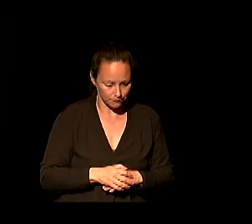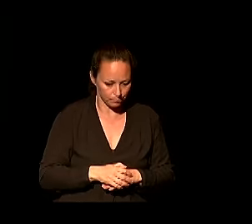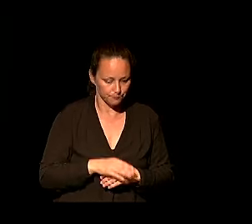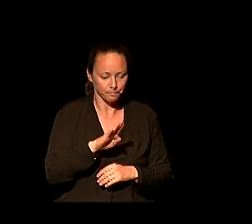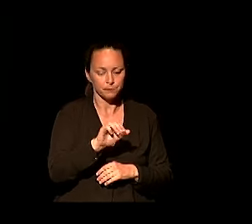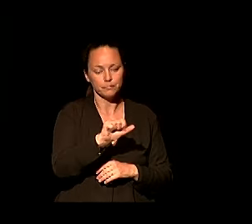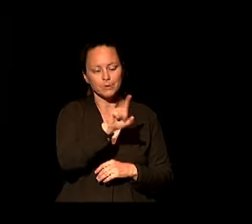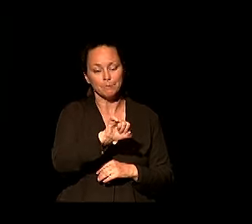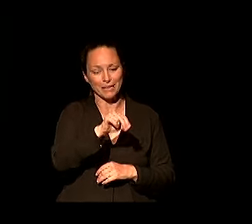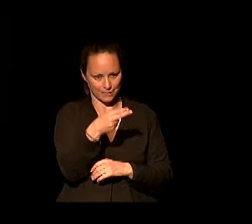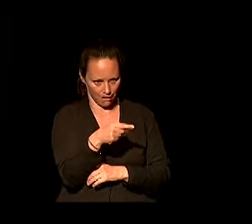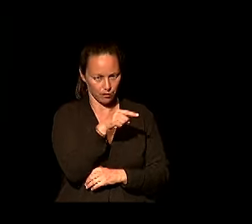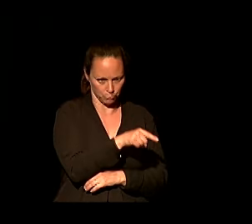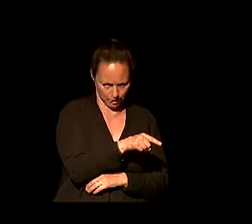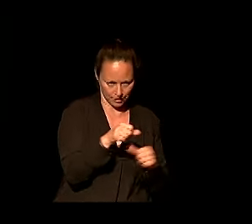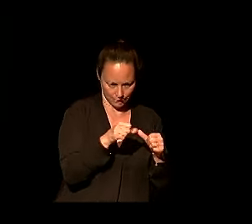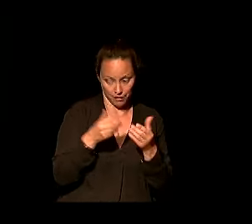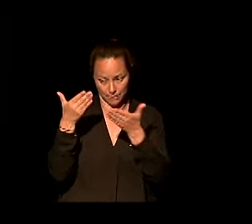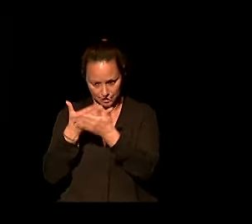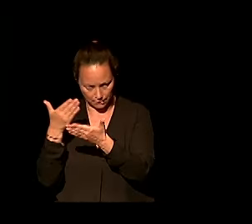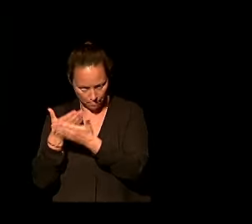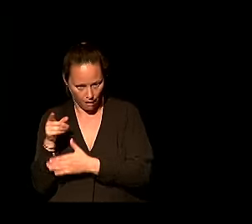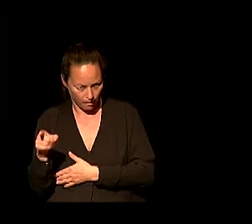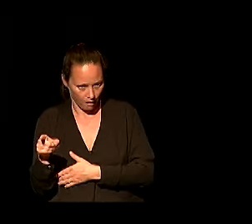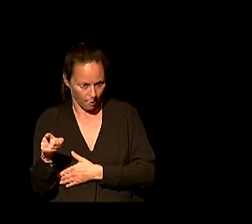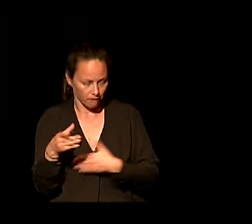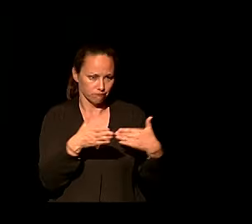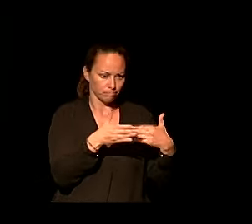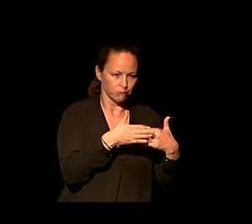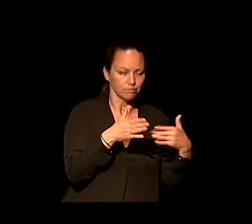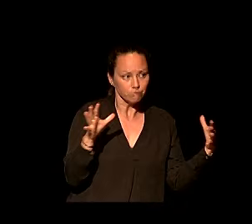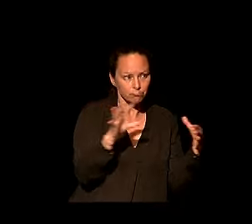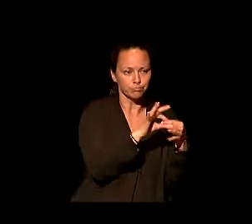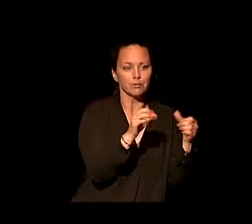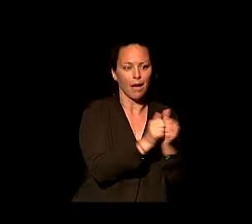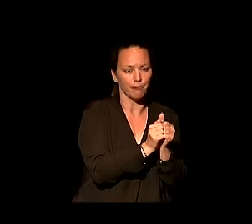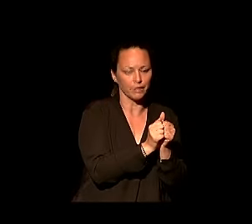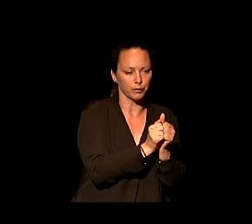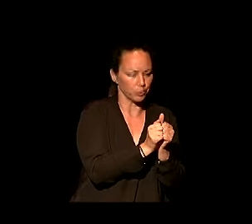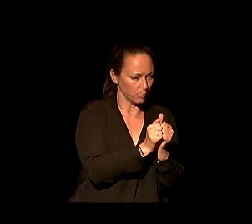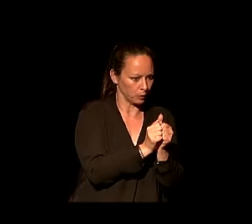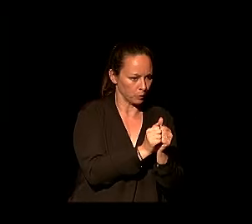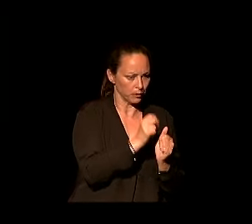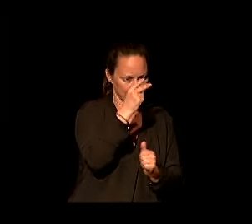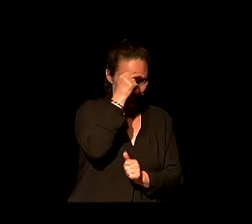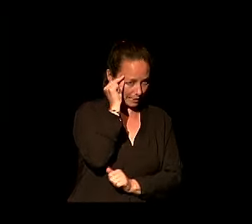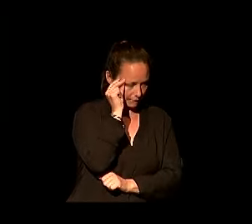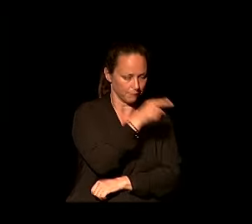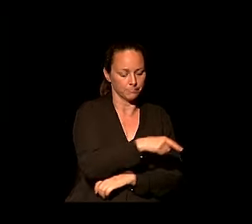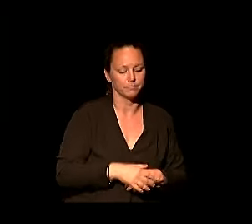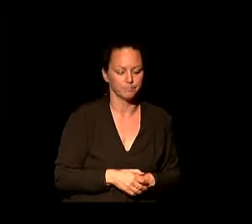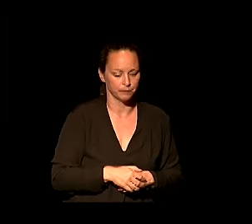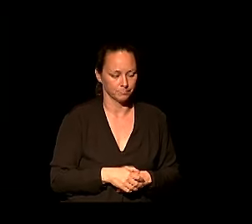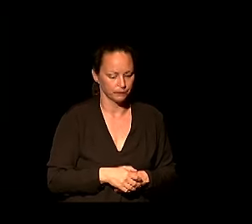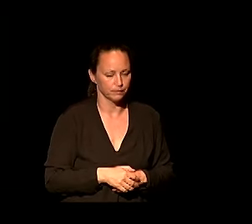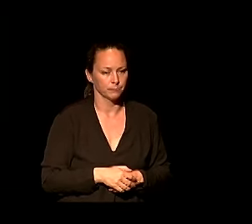Bazin va rapprocher le cinéma de Cézanne à l'occasion d'un texte sur